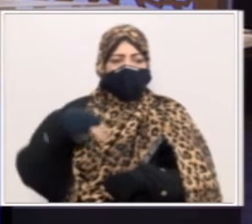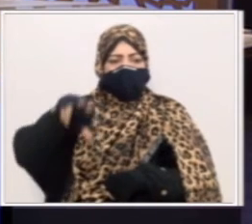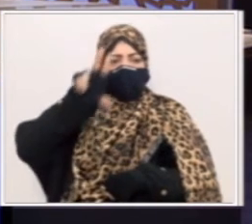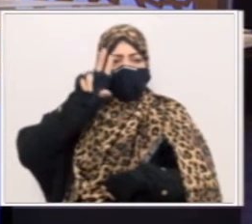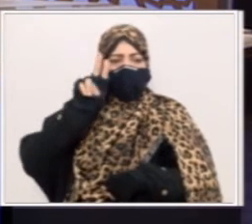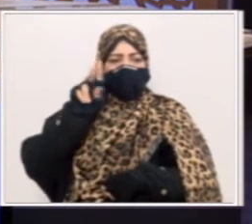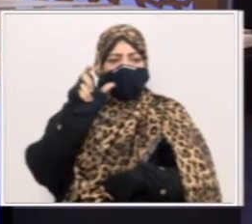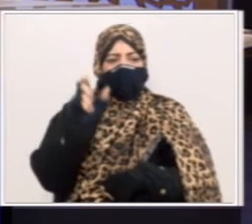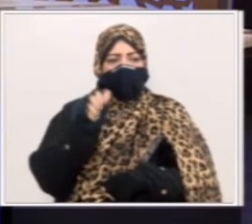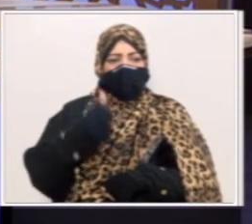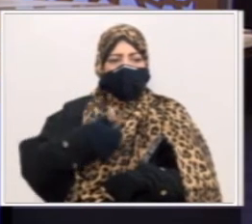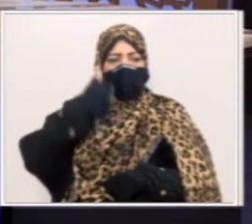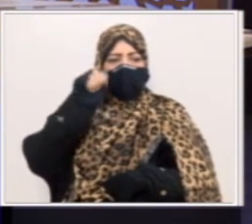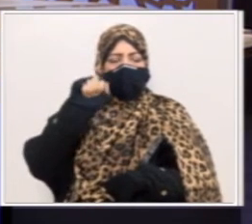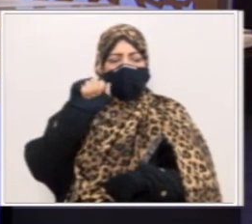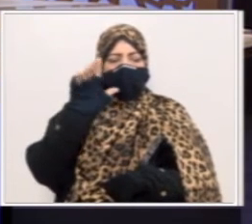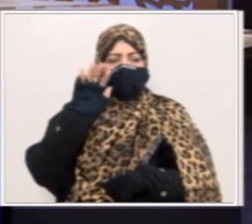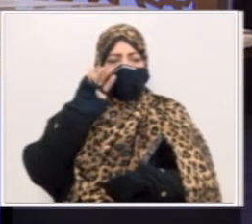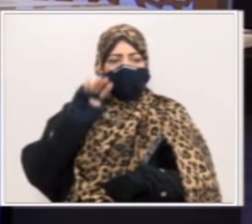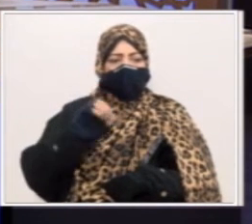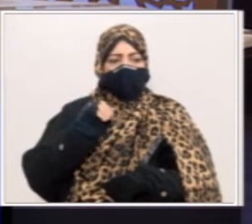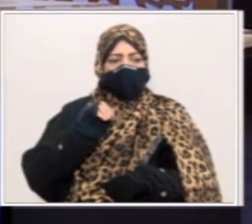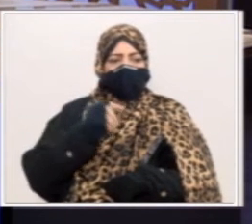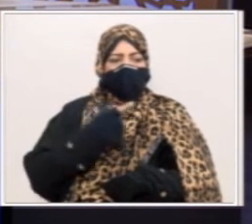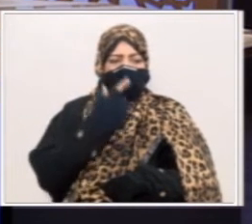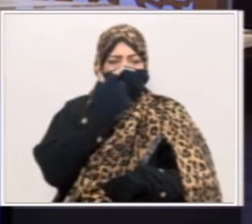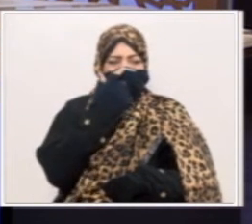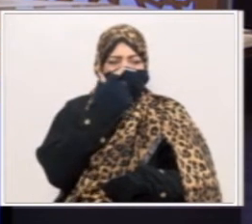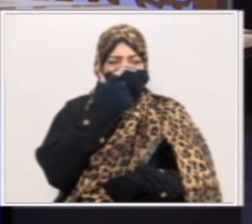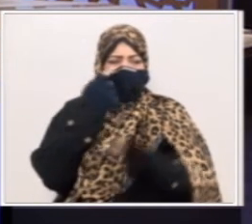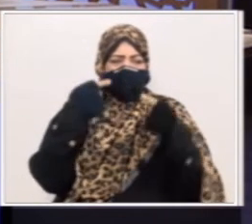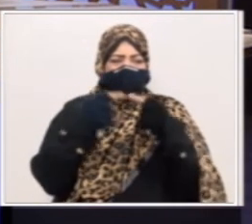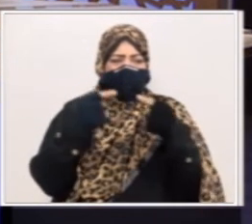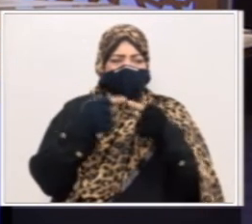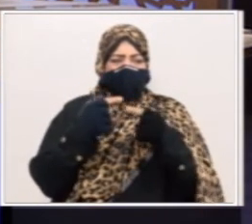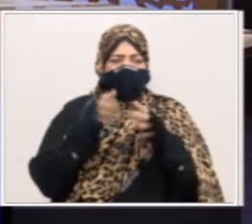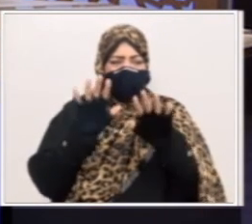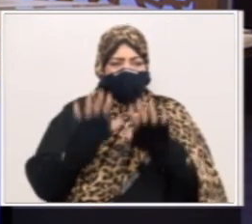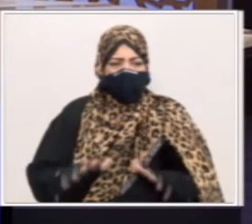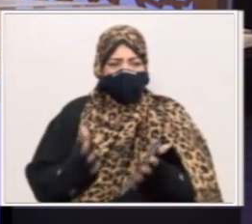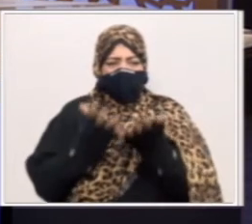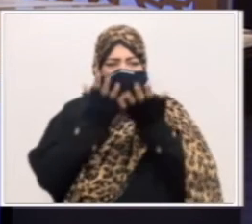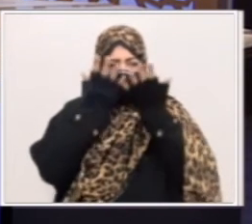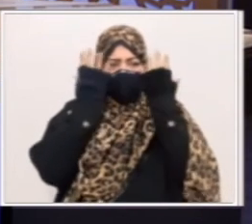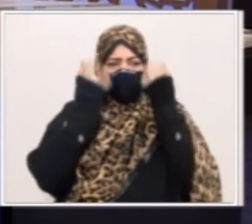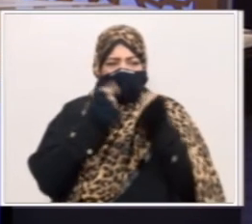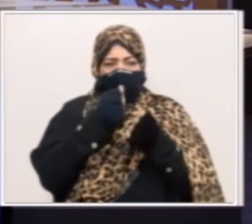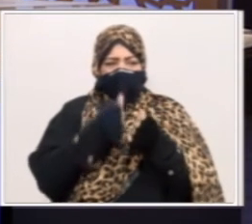وحساسية الصدر ويأثر عليه الوضوء، هل يستطيع التيمم دائما ولا كيف يعني؟ كيف يأثر عليه